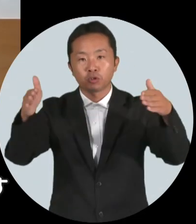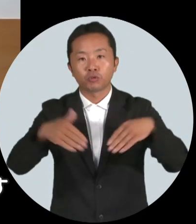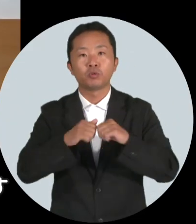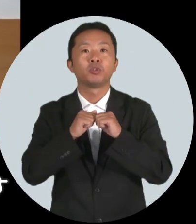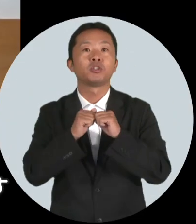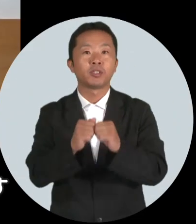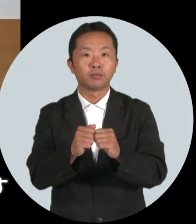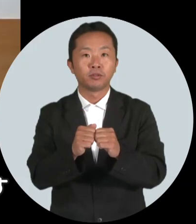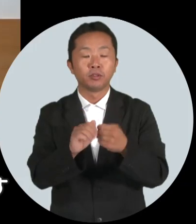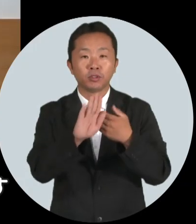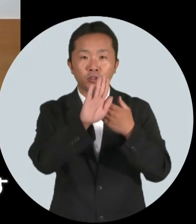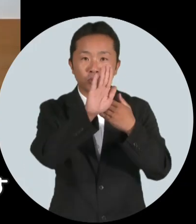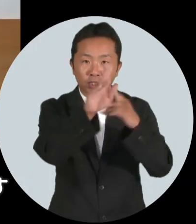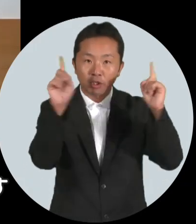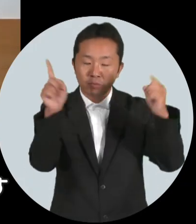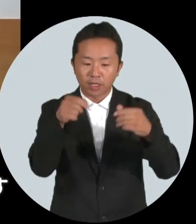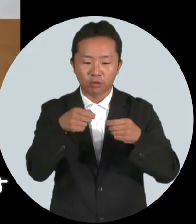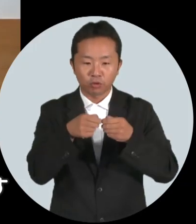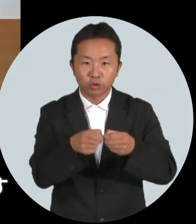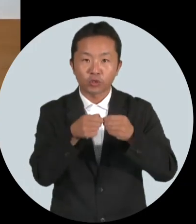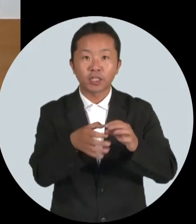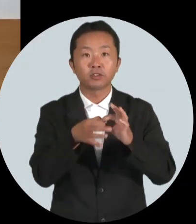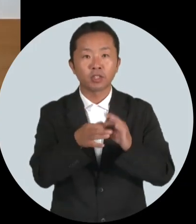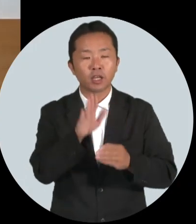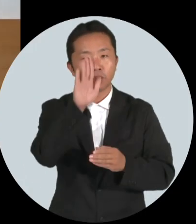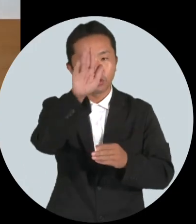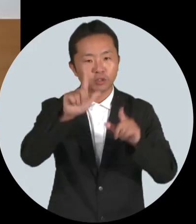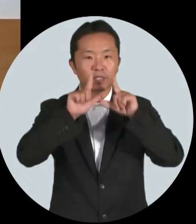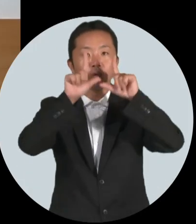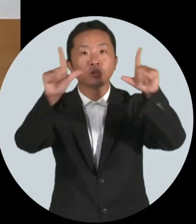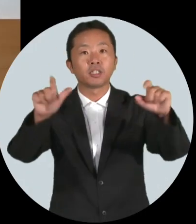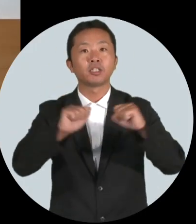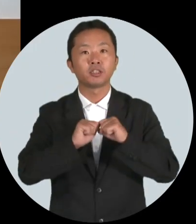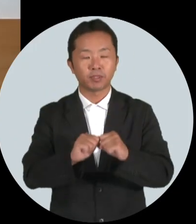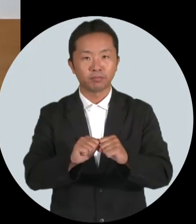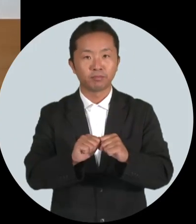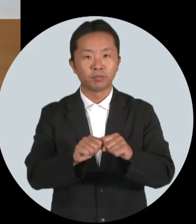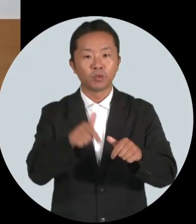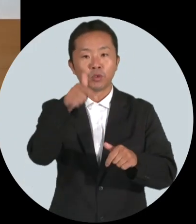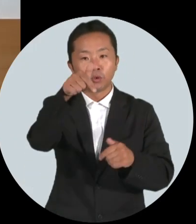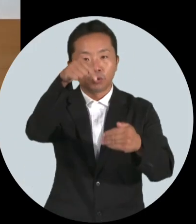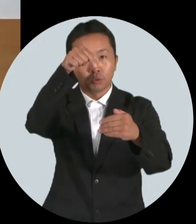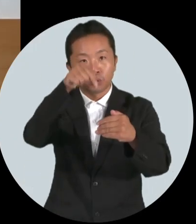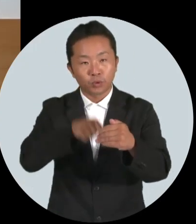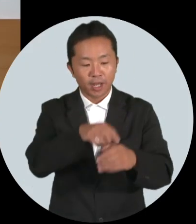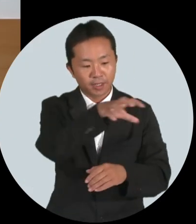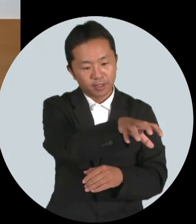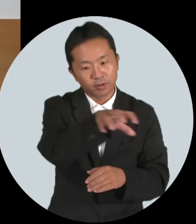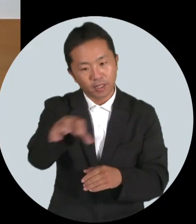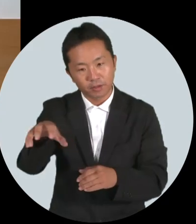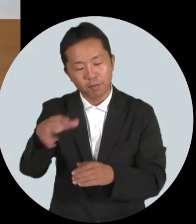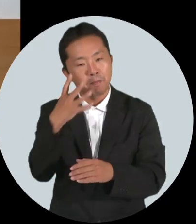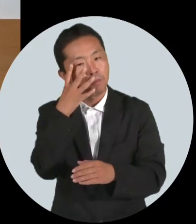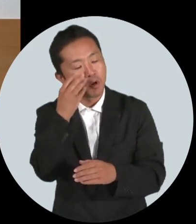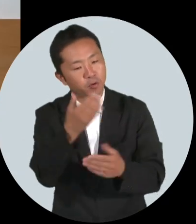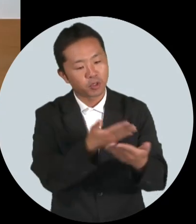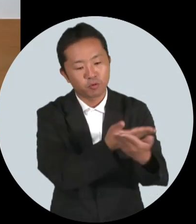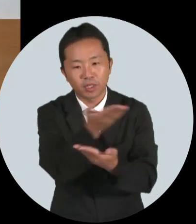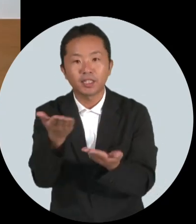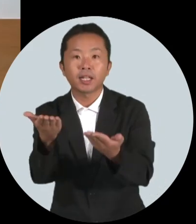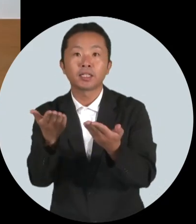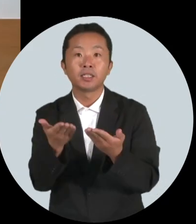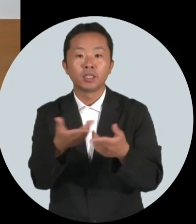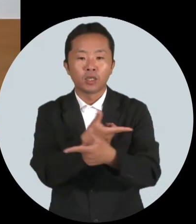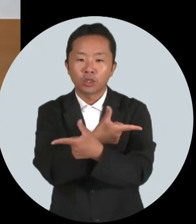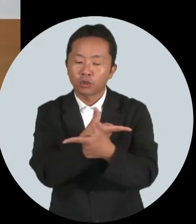後日改めてお知らせをさせていただきます。府内各地のさまざまな魅力に触れていただき、共通の体験をきっかけに参加